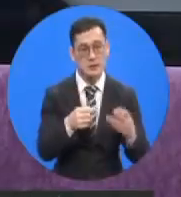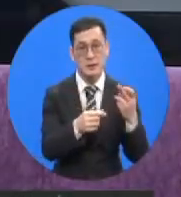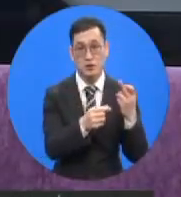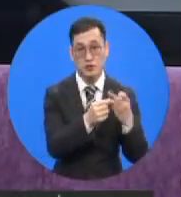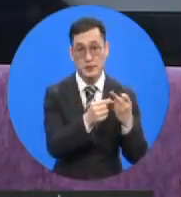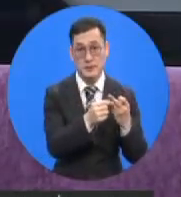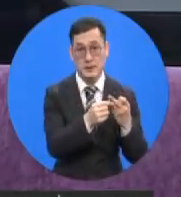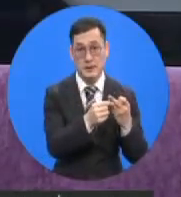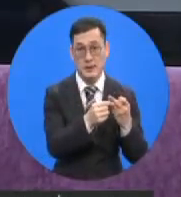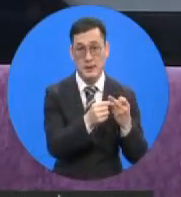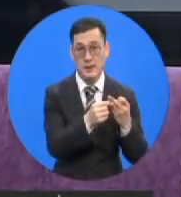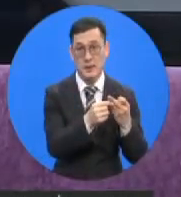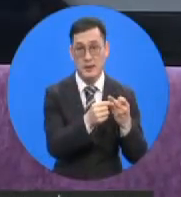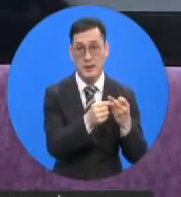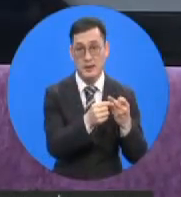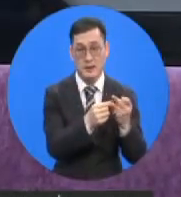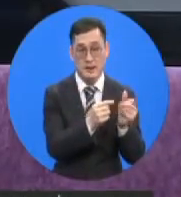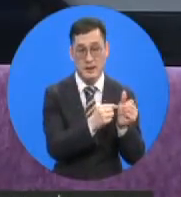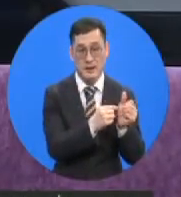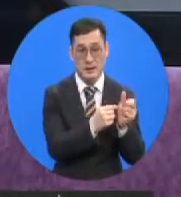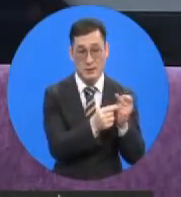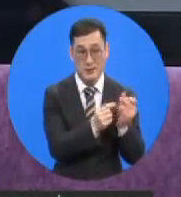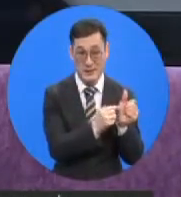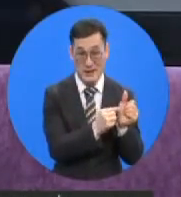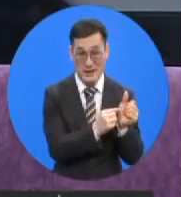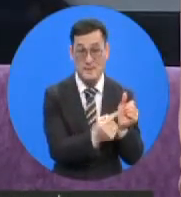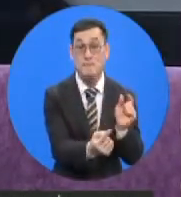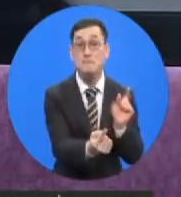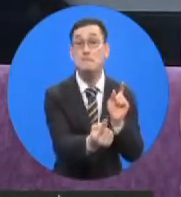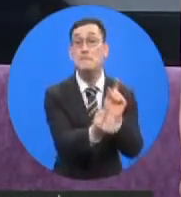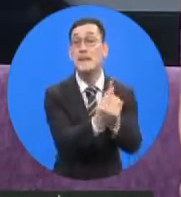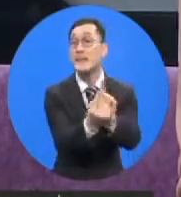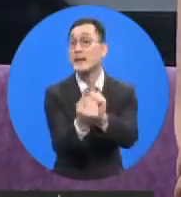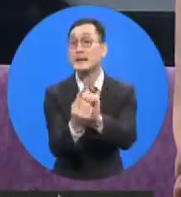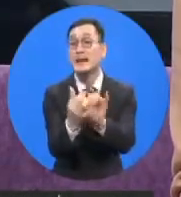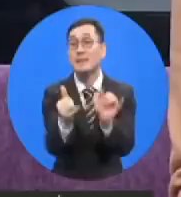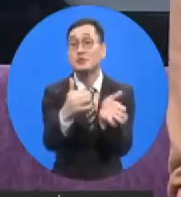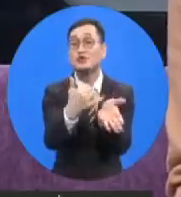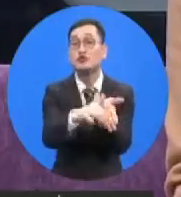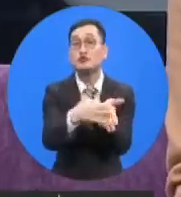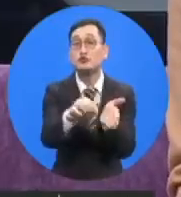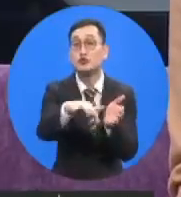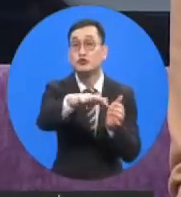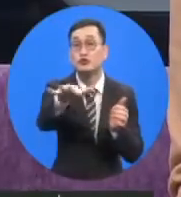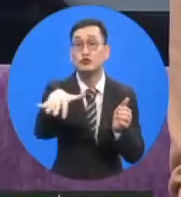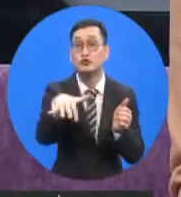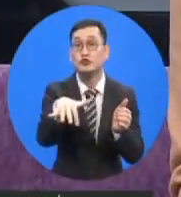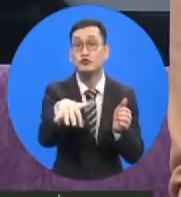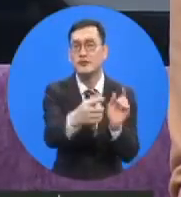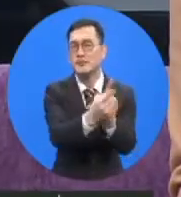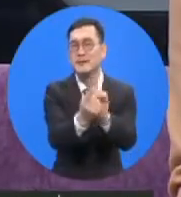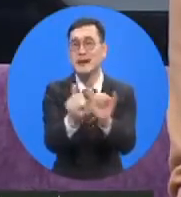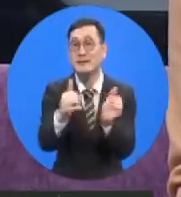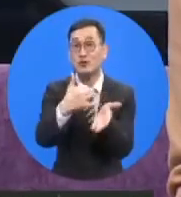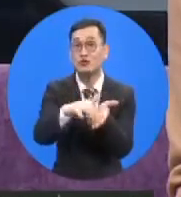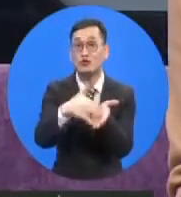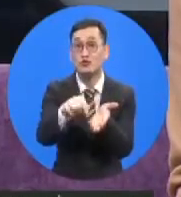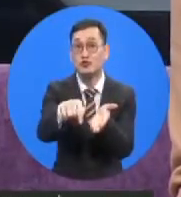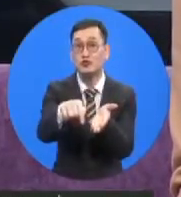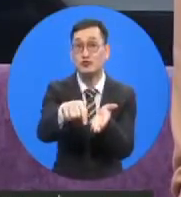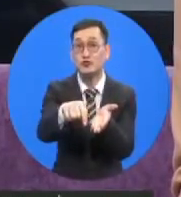12번째 환자가 접촉했던 접촉자 수, 밀접 접촉자 수, 우리 정부가 발표한